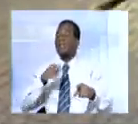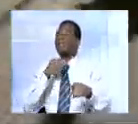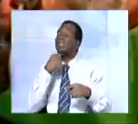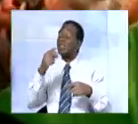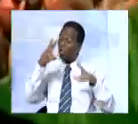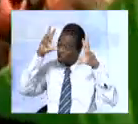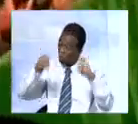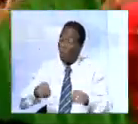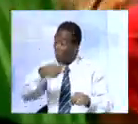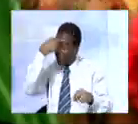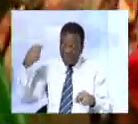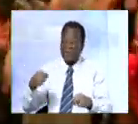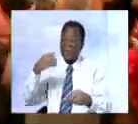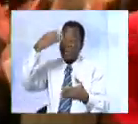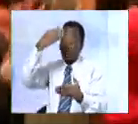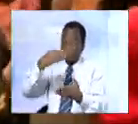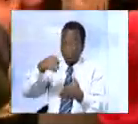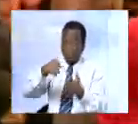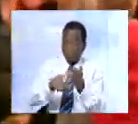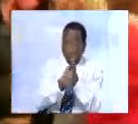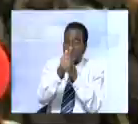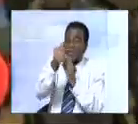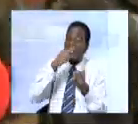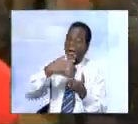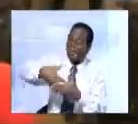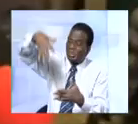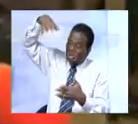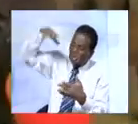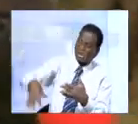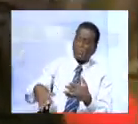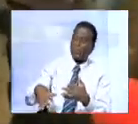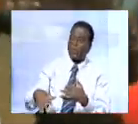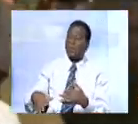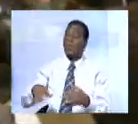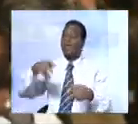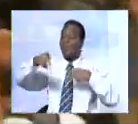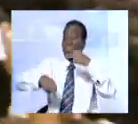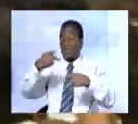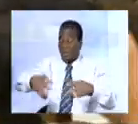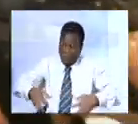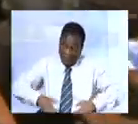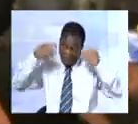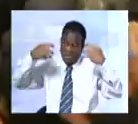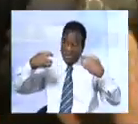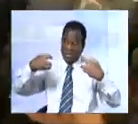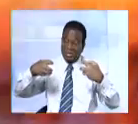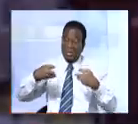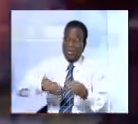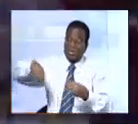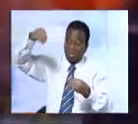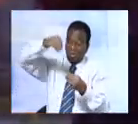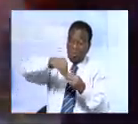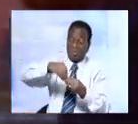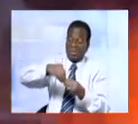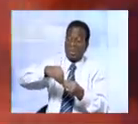gare de Rio, envahie par un millier de manifestants. En juin dernier, des rassemblements durement réprimés contre l'augmentation du prix des transports